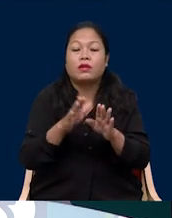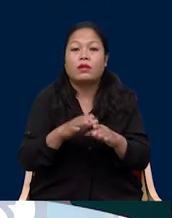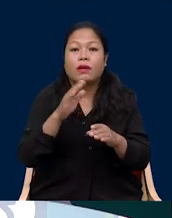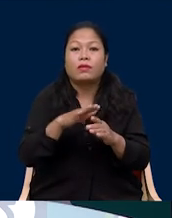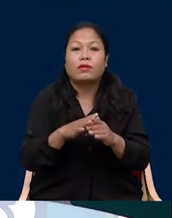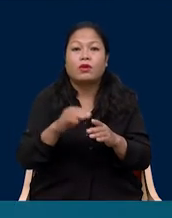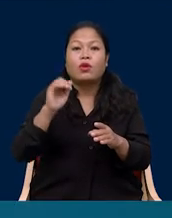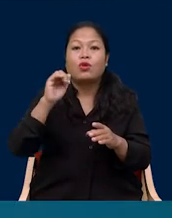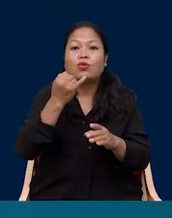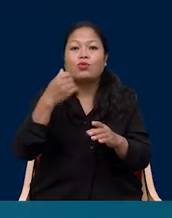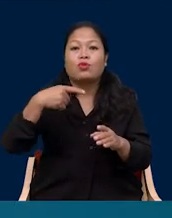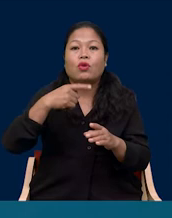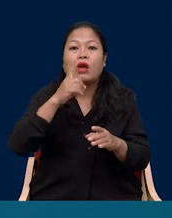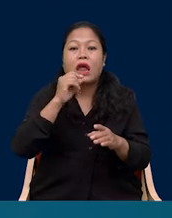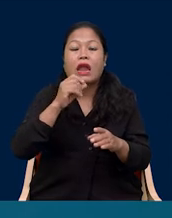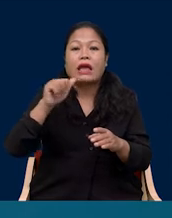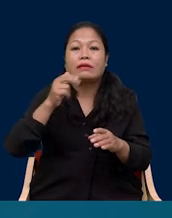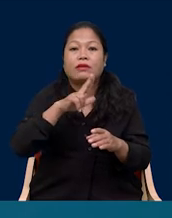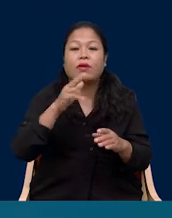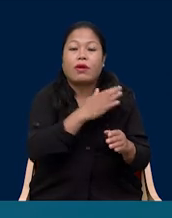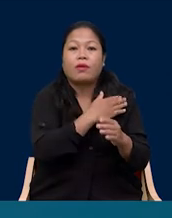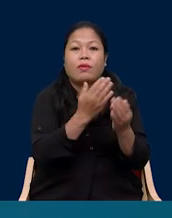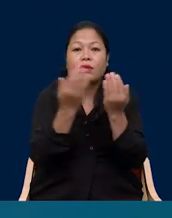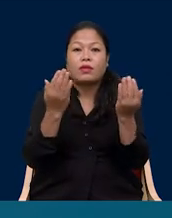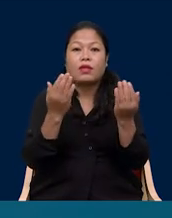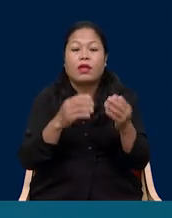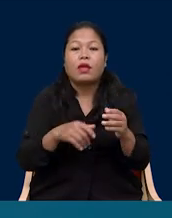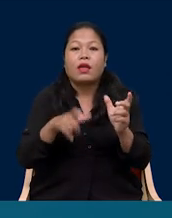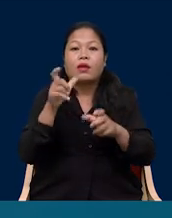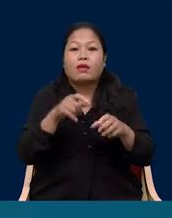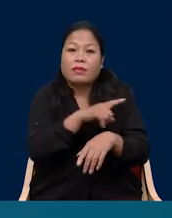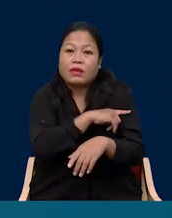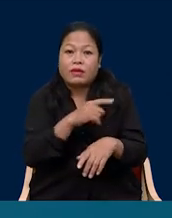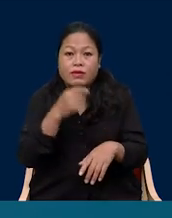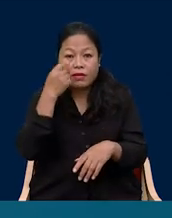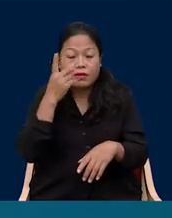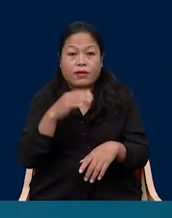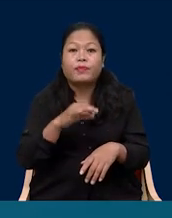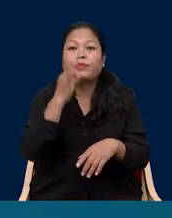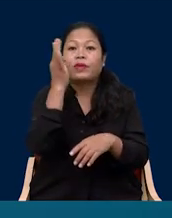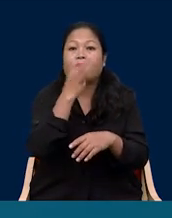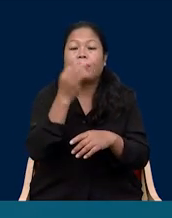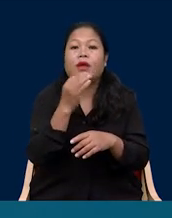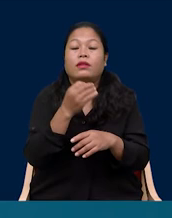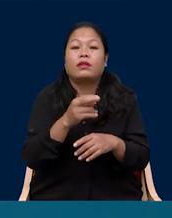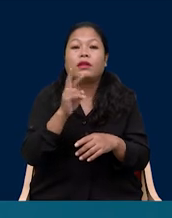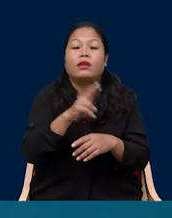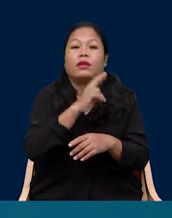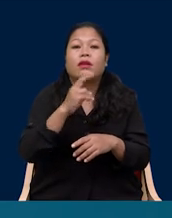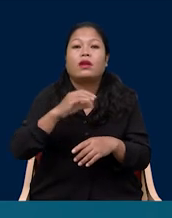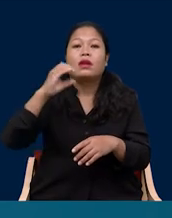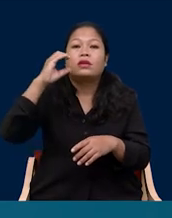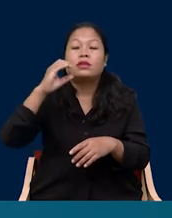पनि देखिँदैन. हामीसँग सोनामजी हुनुहुन्छ, उहाँ पत्रकार पनि हुनुहुन्छ. तपाईँले आफूले व्यक्तिगत रूपमा कसरी हेर्नुभएको छ वातावरण